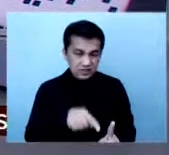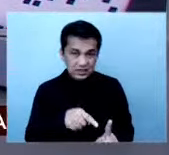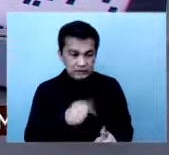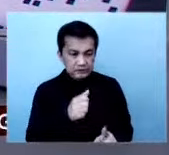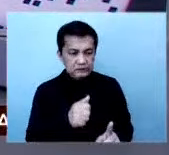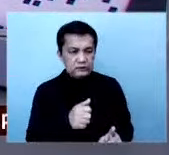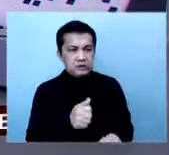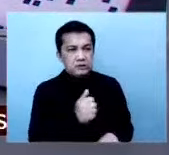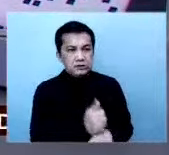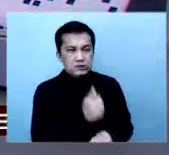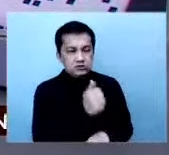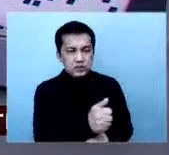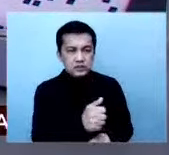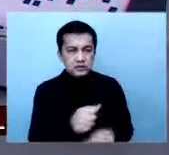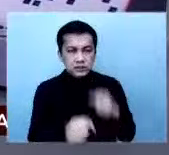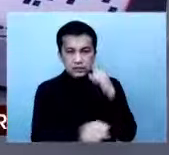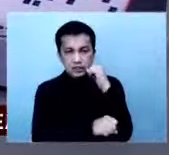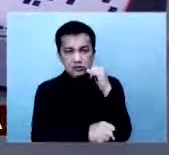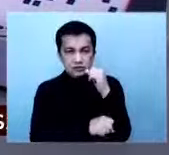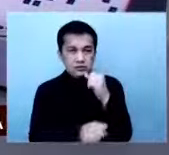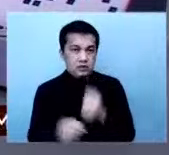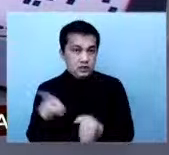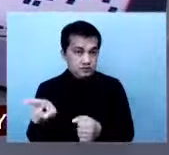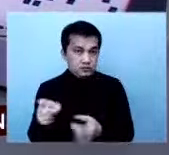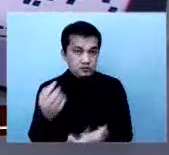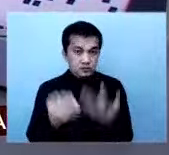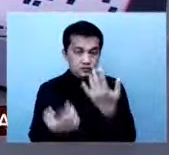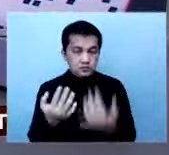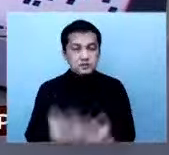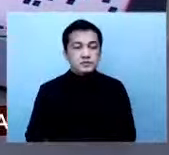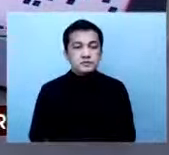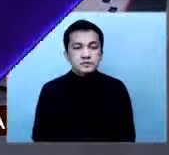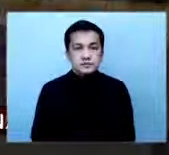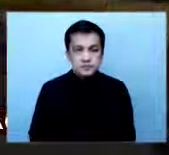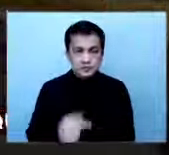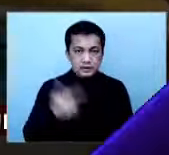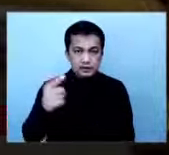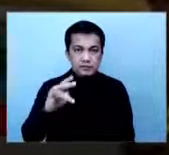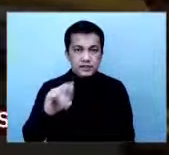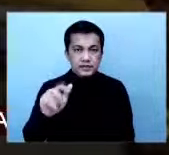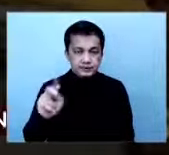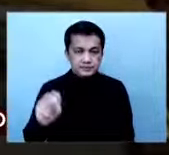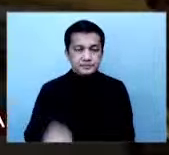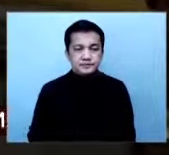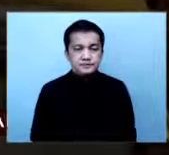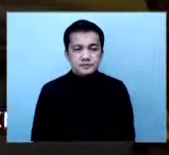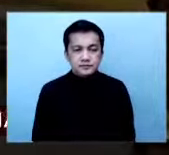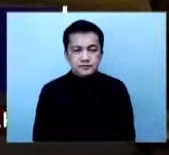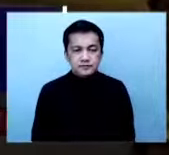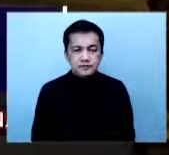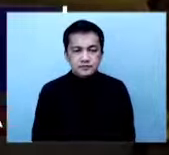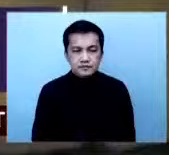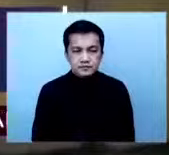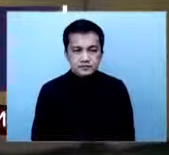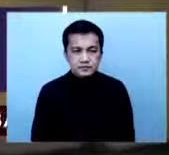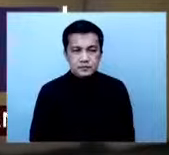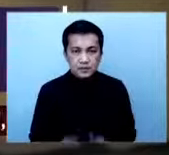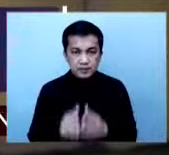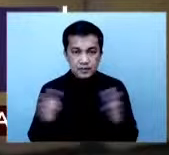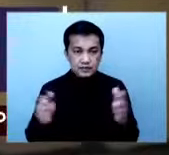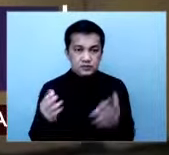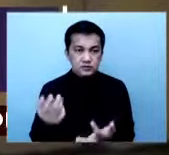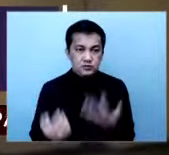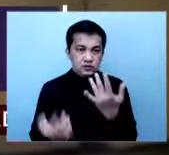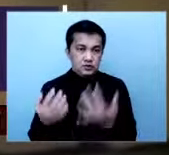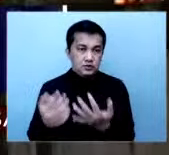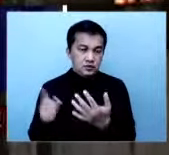Habang May sunog nasa frontline ng balitang yan Si Brian vasa malaking sunog ang lumamon